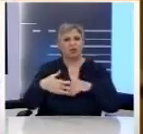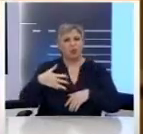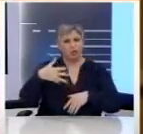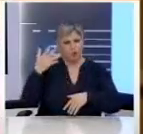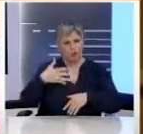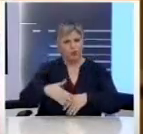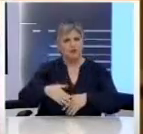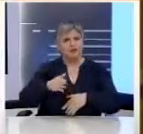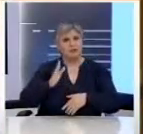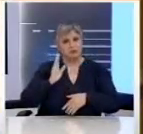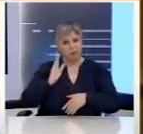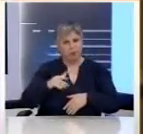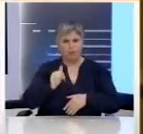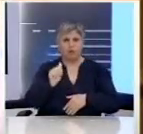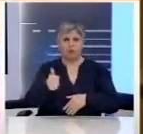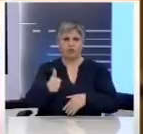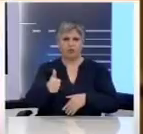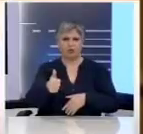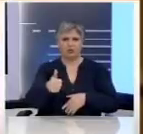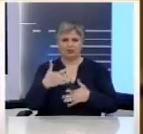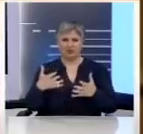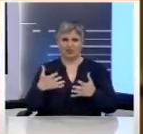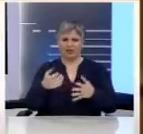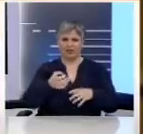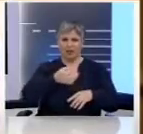παίρνουν γνωμάτευση πριν